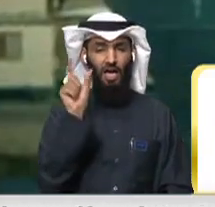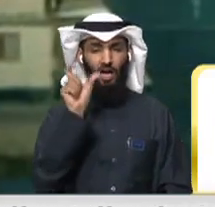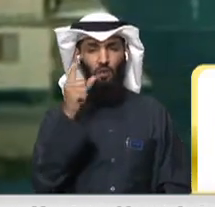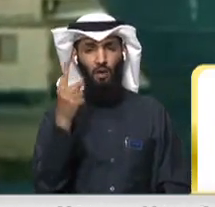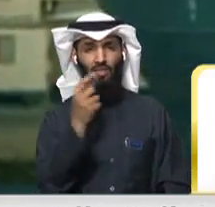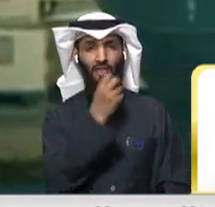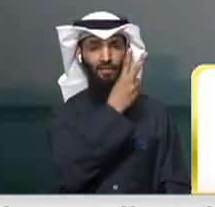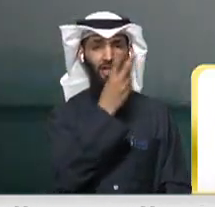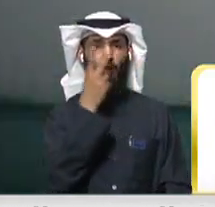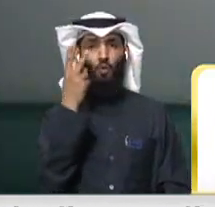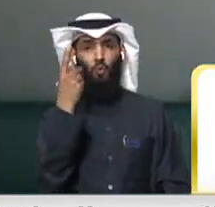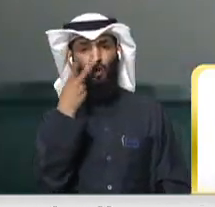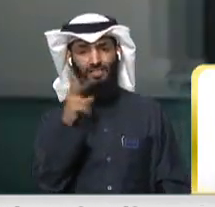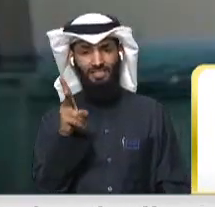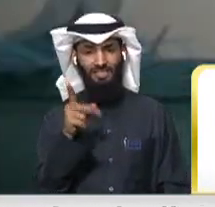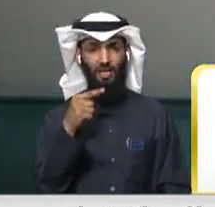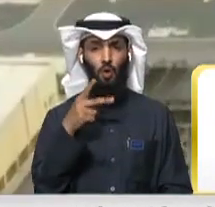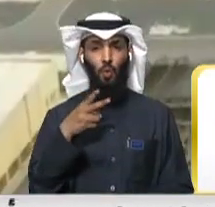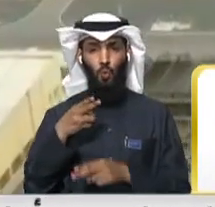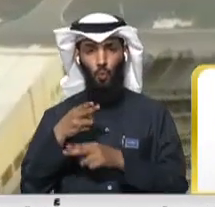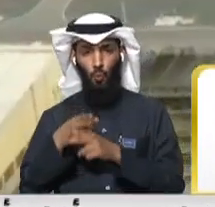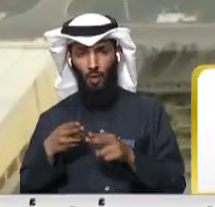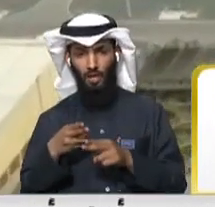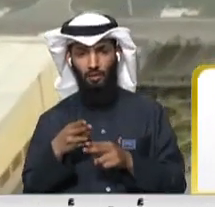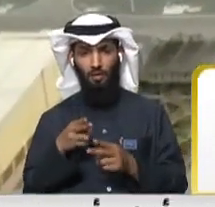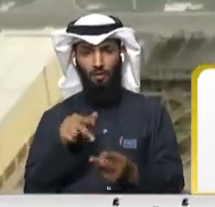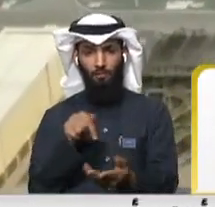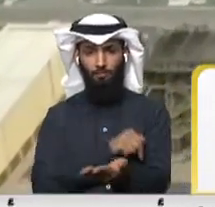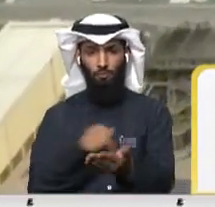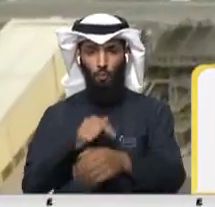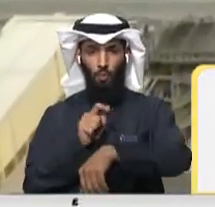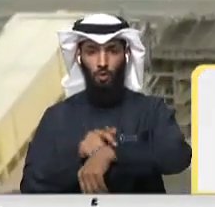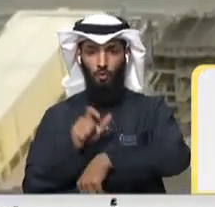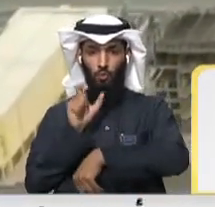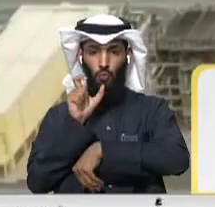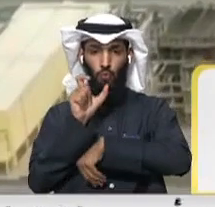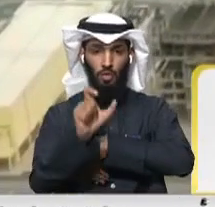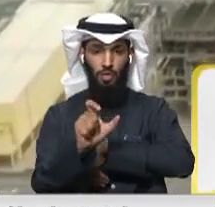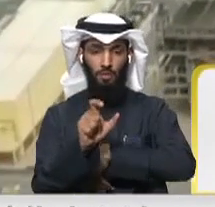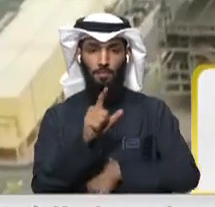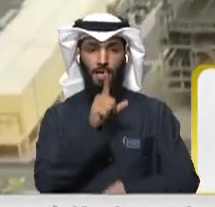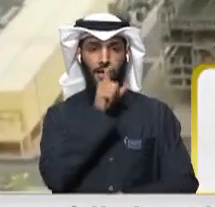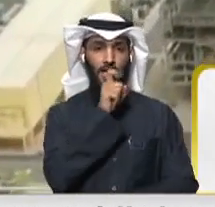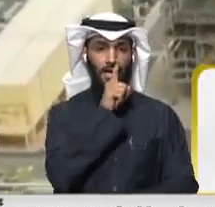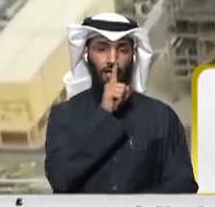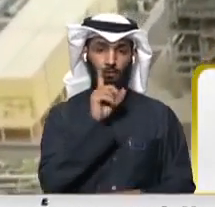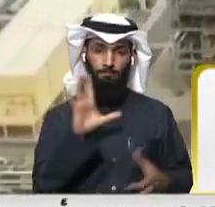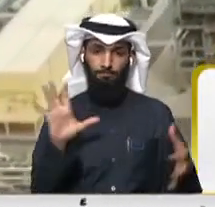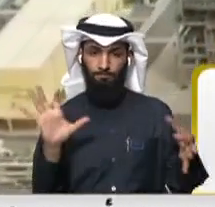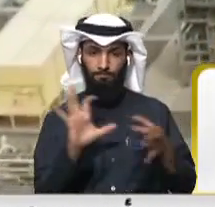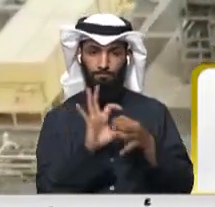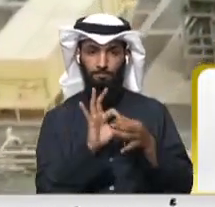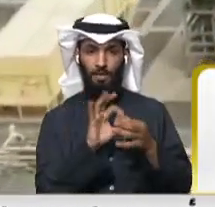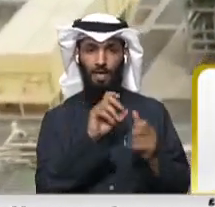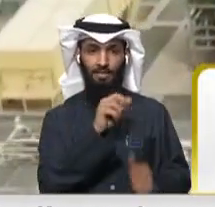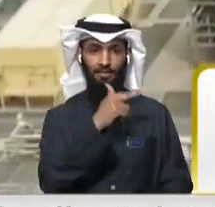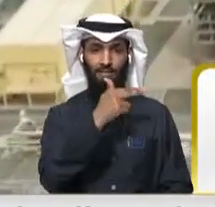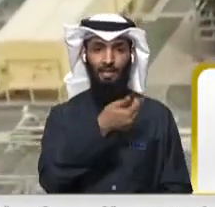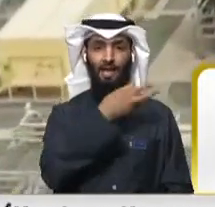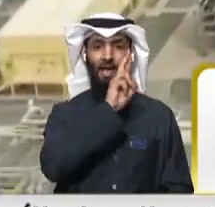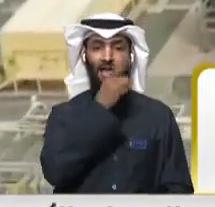دوله الكويت اتفاقيه طويله الامد مع دوله قطر لاستيراد الغاز الطبيعي